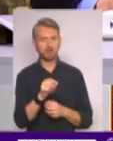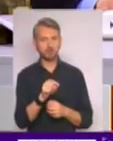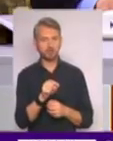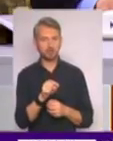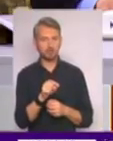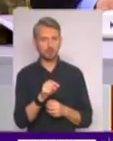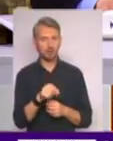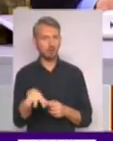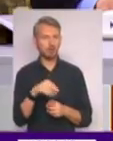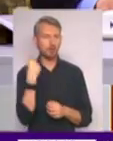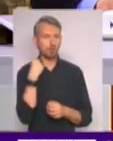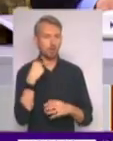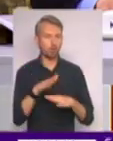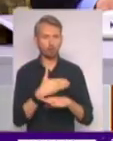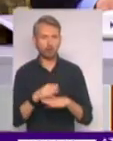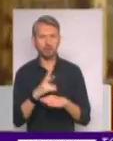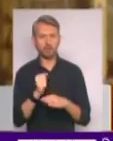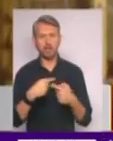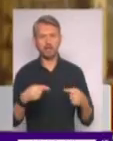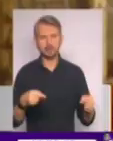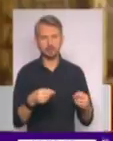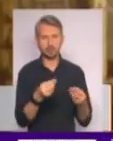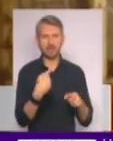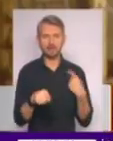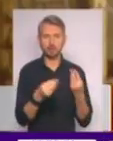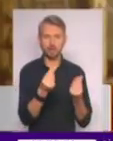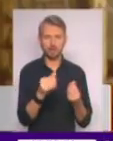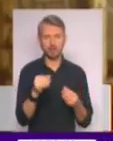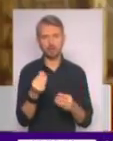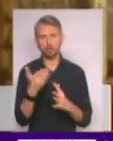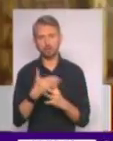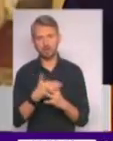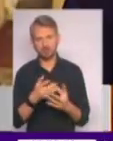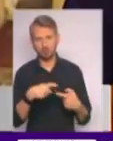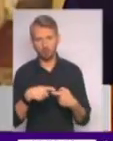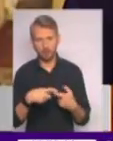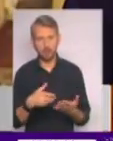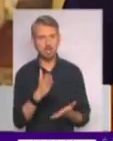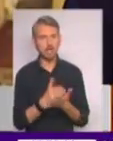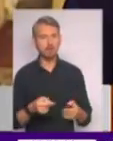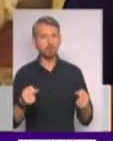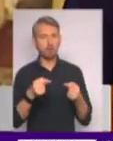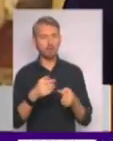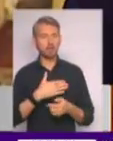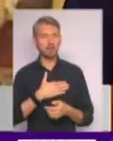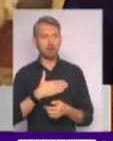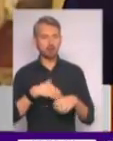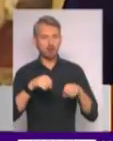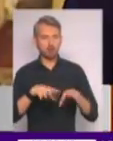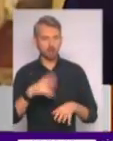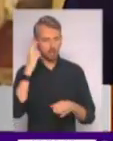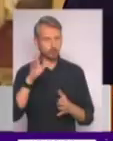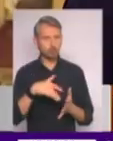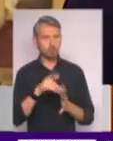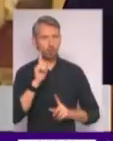структуровано, ці борги розкладаються як то на різницю в тарифах, так розкладаються на субсидії. Є відповідне наше рішення Київської